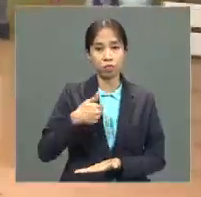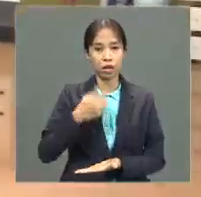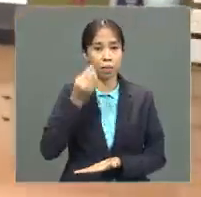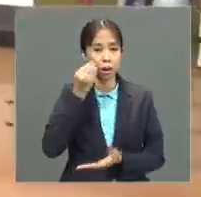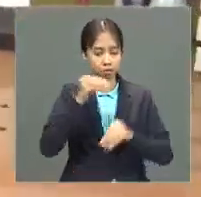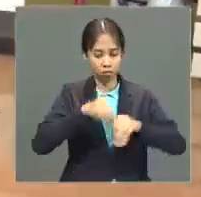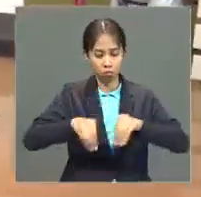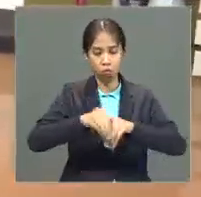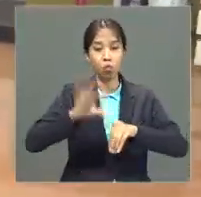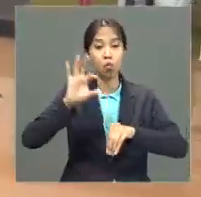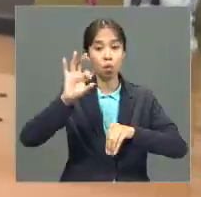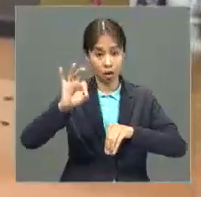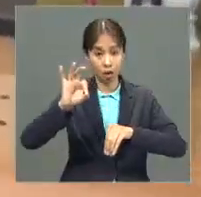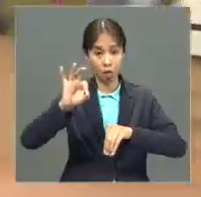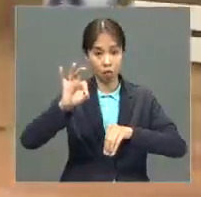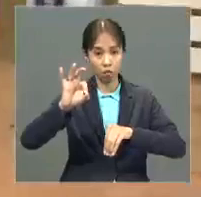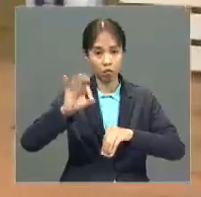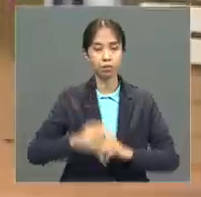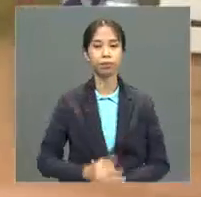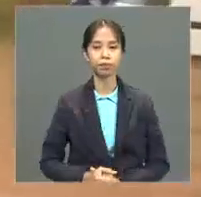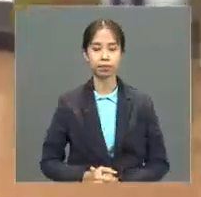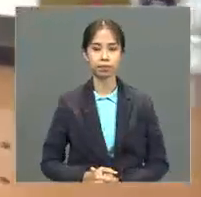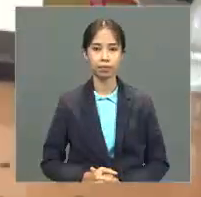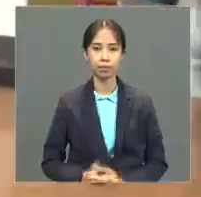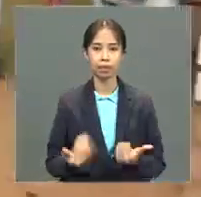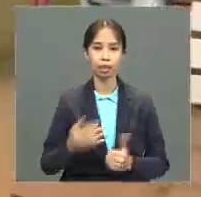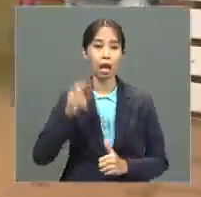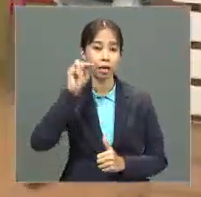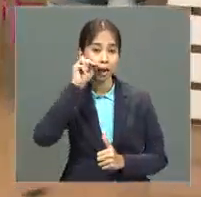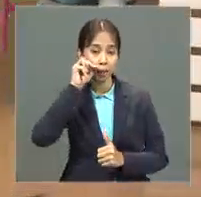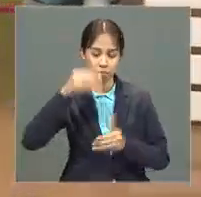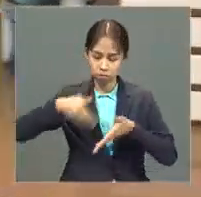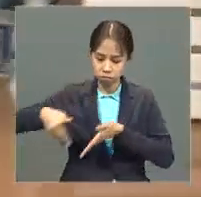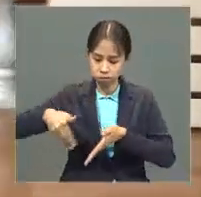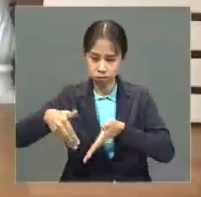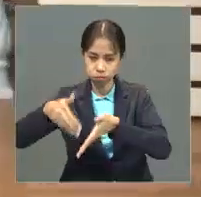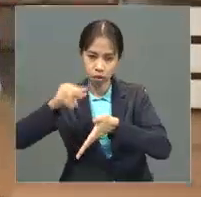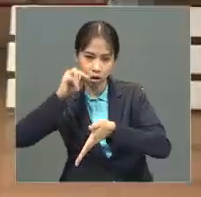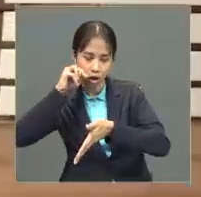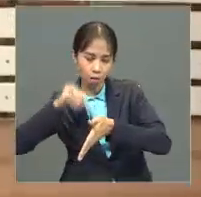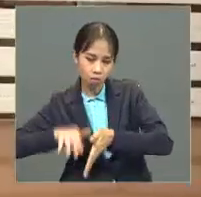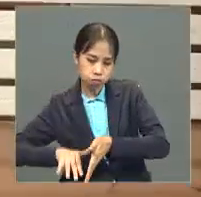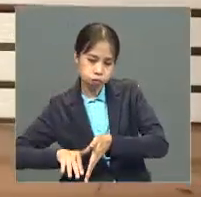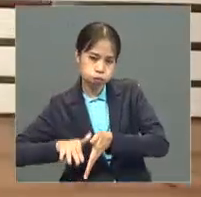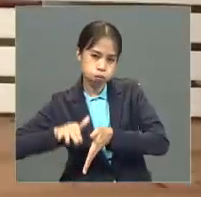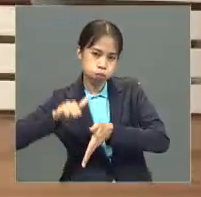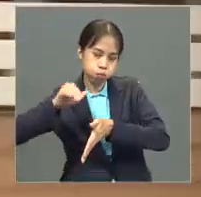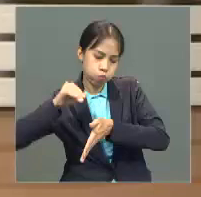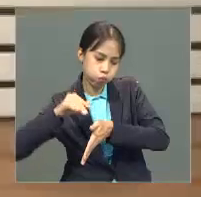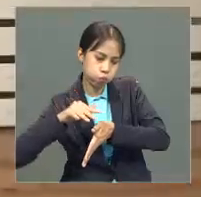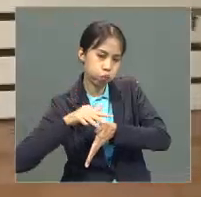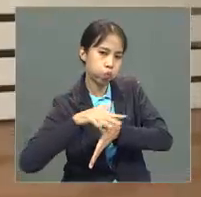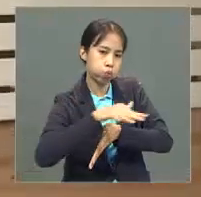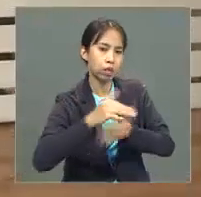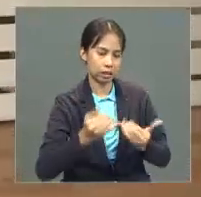9นะครับตำบลป่าก่อดำนะครับก็น้ำจากลำน้ำแม่ลาวไหลเข้าท่วมนะฮะแต่ว่านี่เป็นหนึ่งหลังนะครับที่